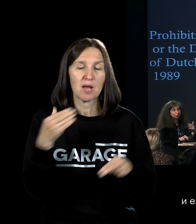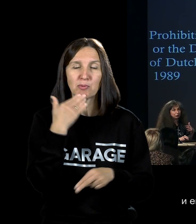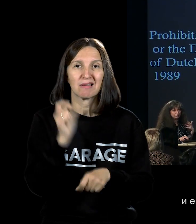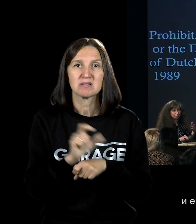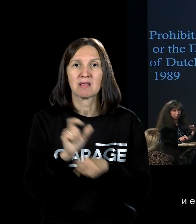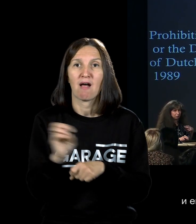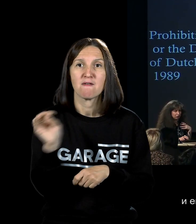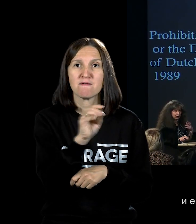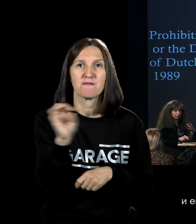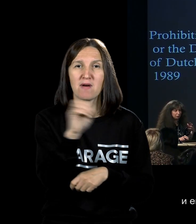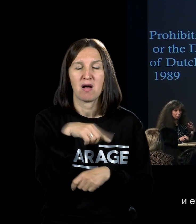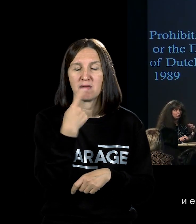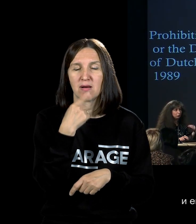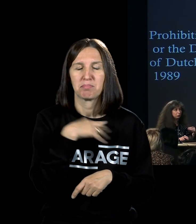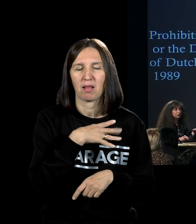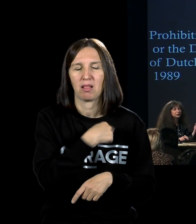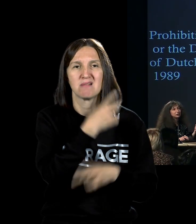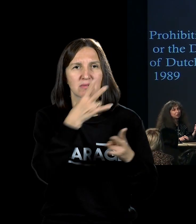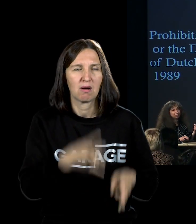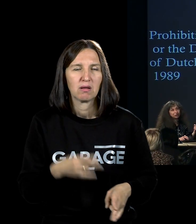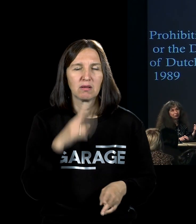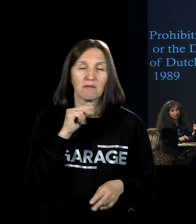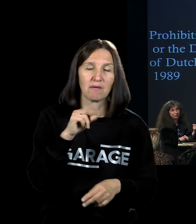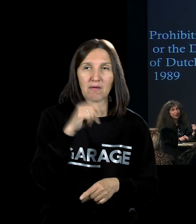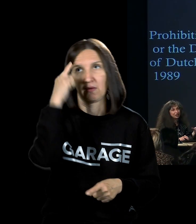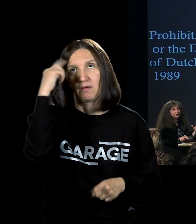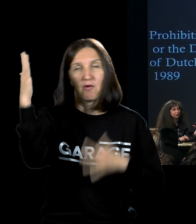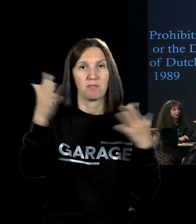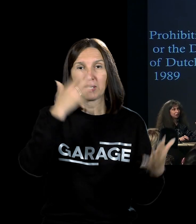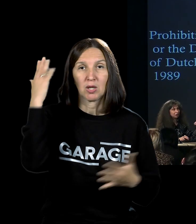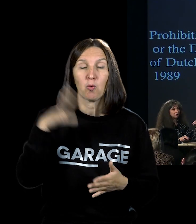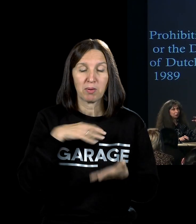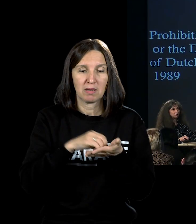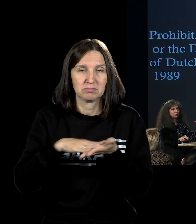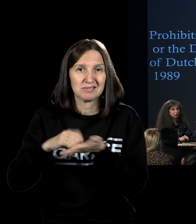слова, которые он говорил там раненый в бреду, были застенографированы. И эта